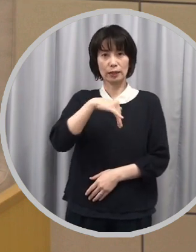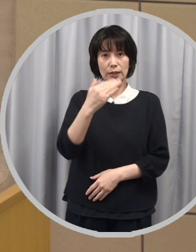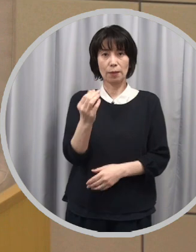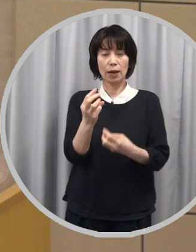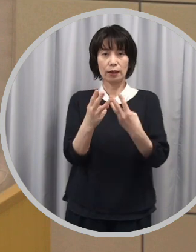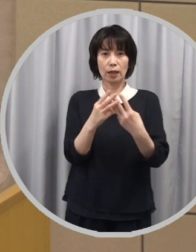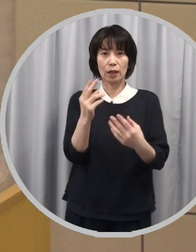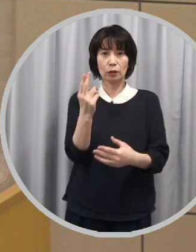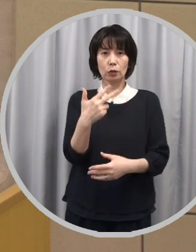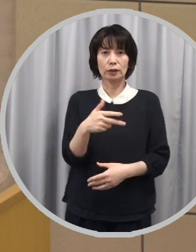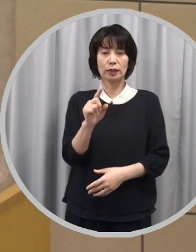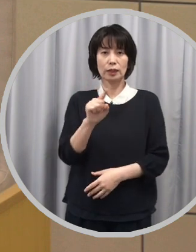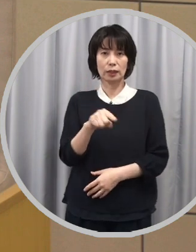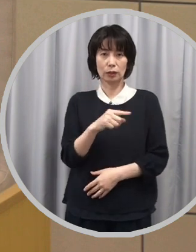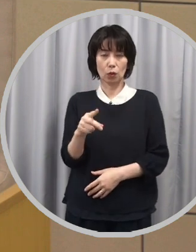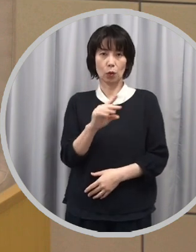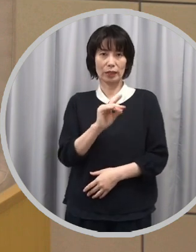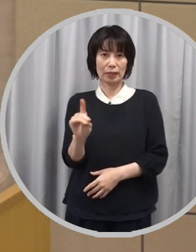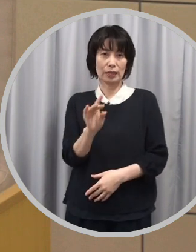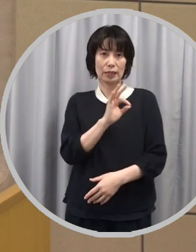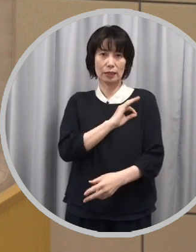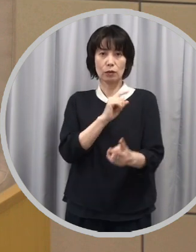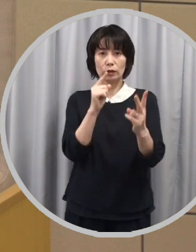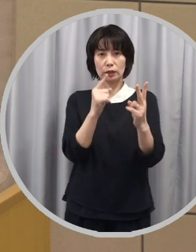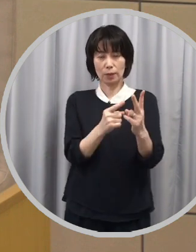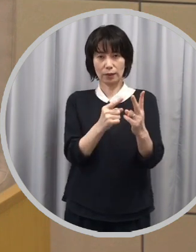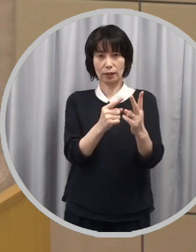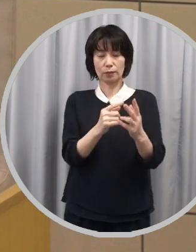田俊人議員を指名いたします。